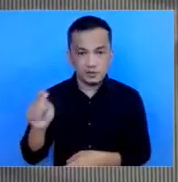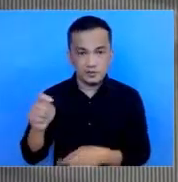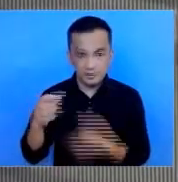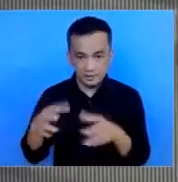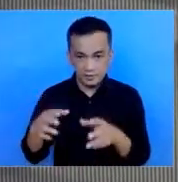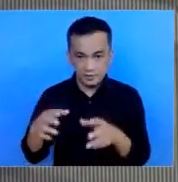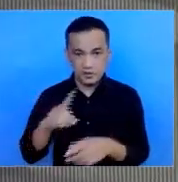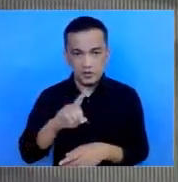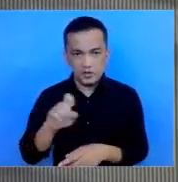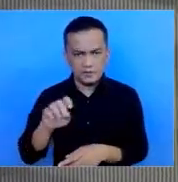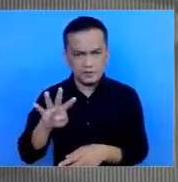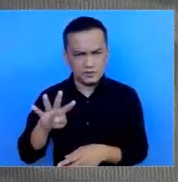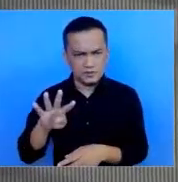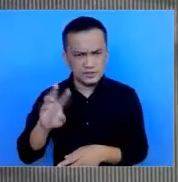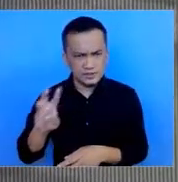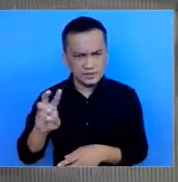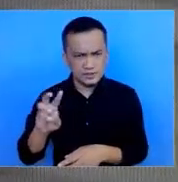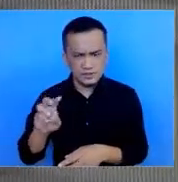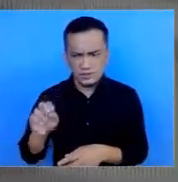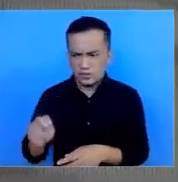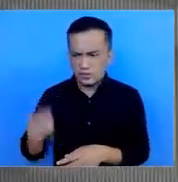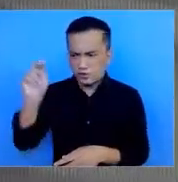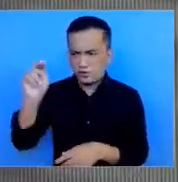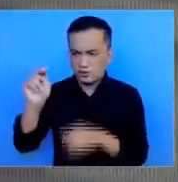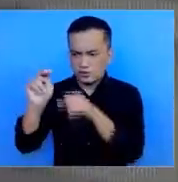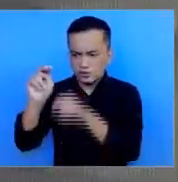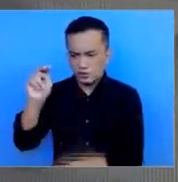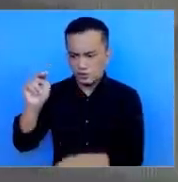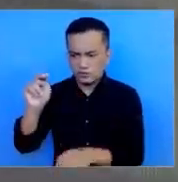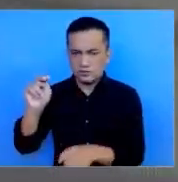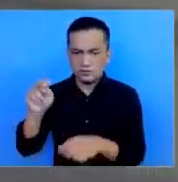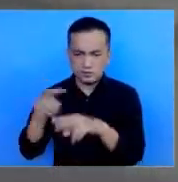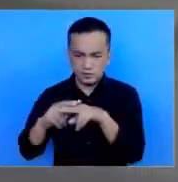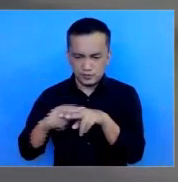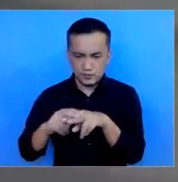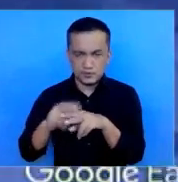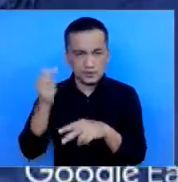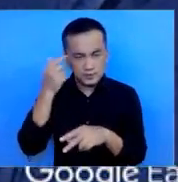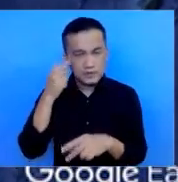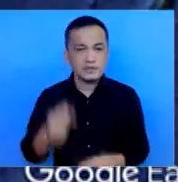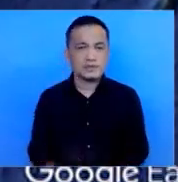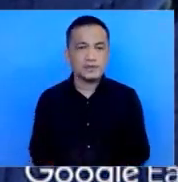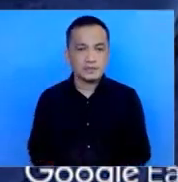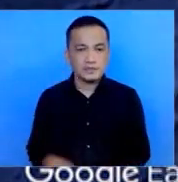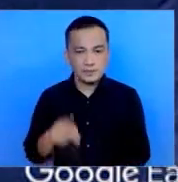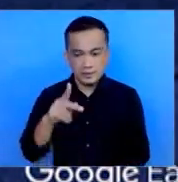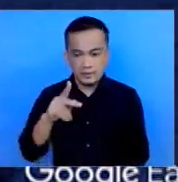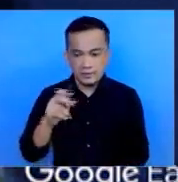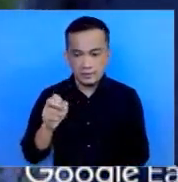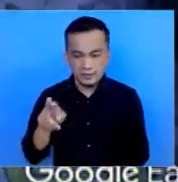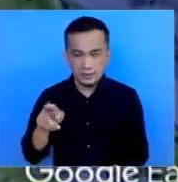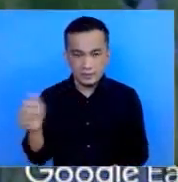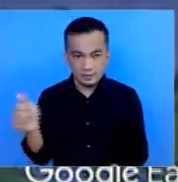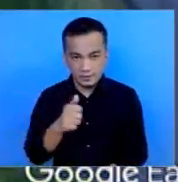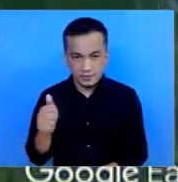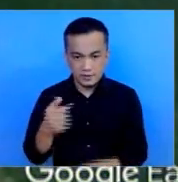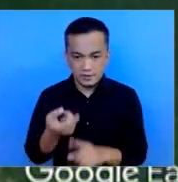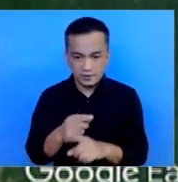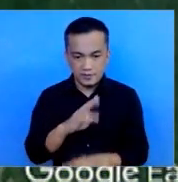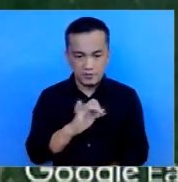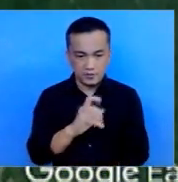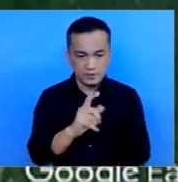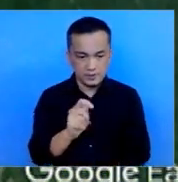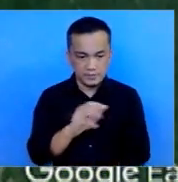147.26-kilometer north-to-south commuter railway project ng pamahalaan. Bukod kasi sa kasalukuyang PNR station na bumabiyahe mula Blumentritt sa